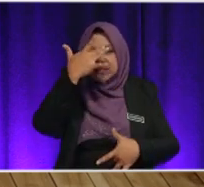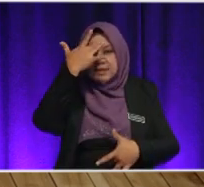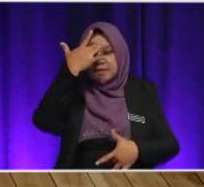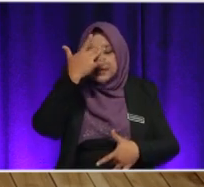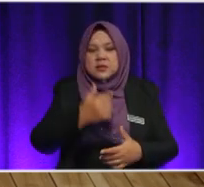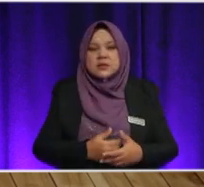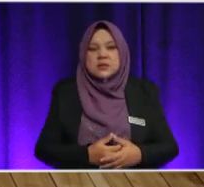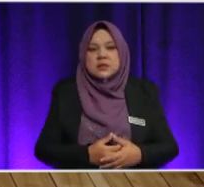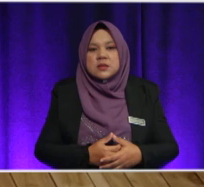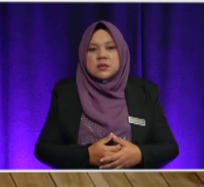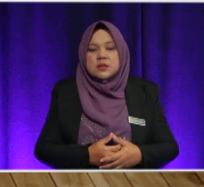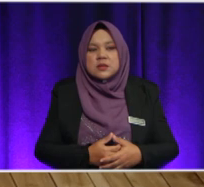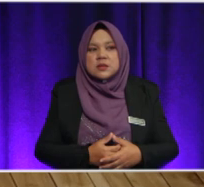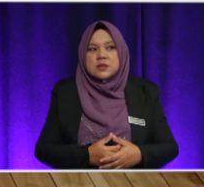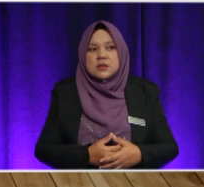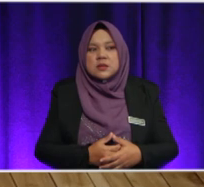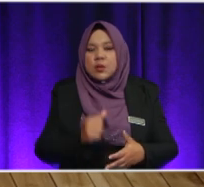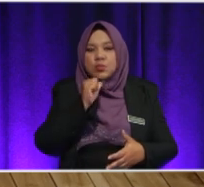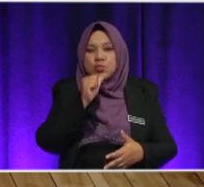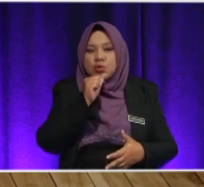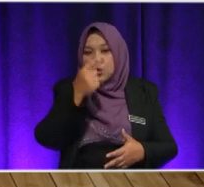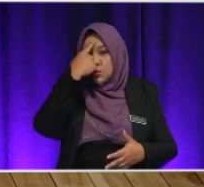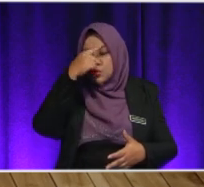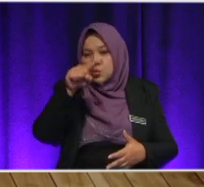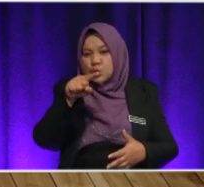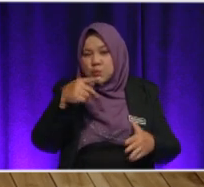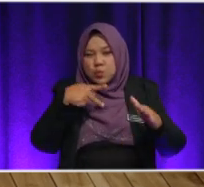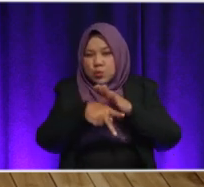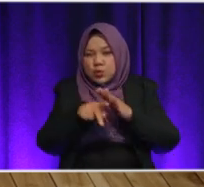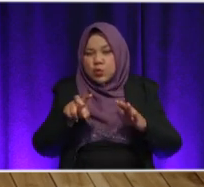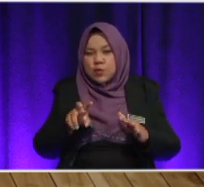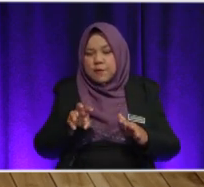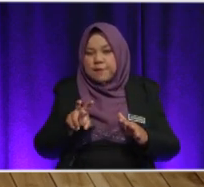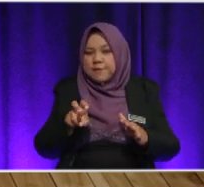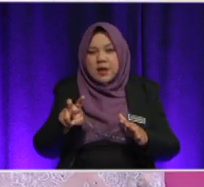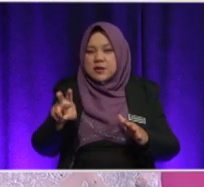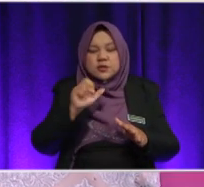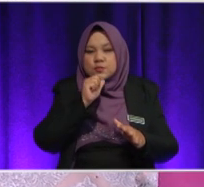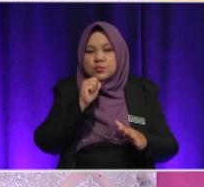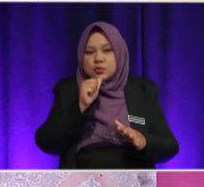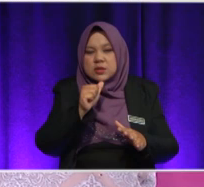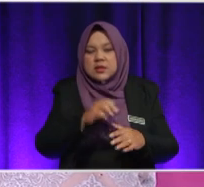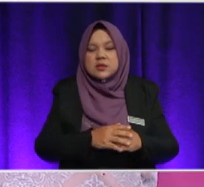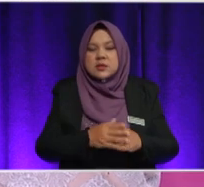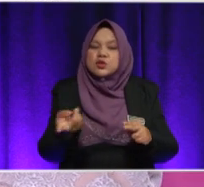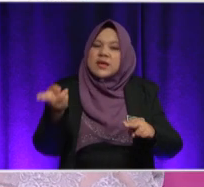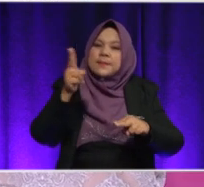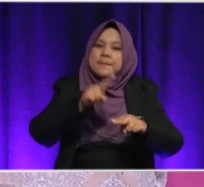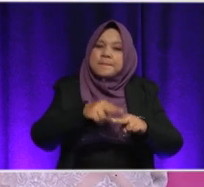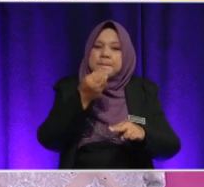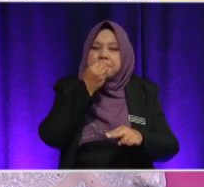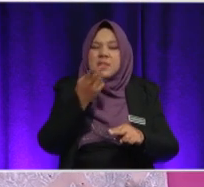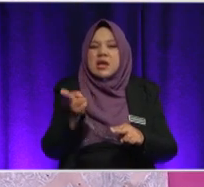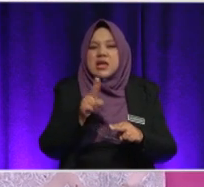menyerang bukannya menyediakan bahan untuk membunuh kuman penyakit tersebut dia masih lebih kepada asap Liman makanan tambahan